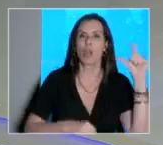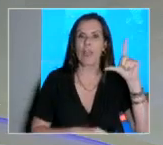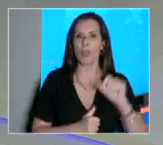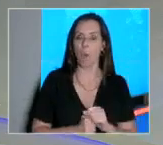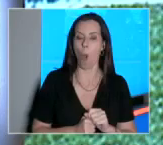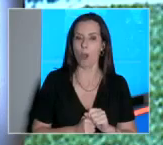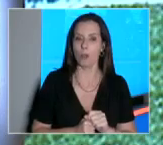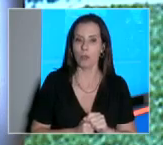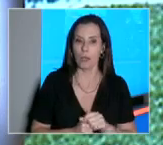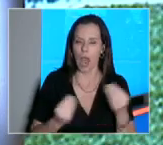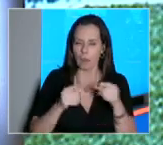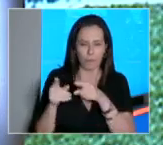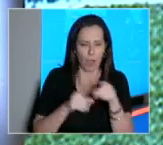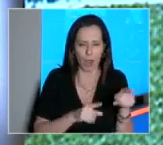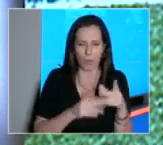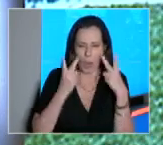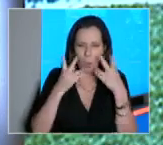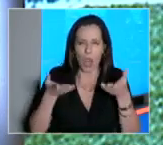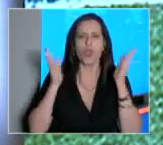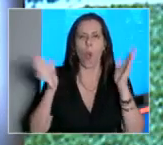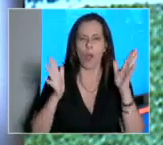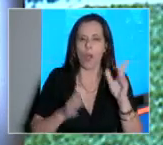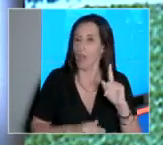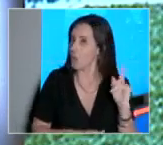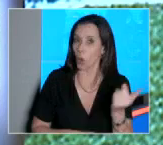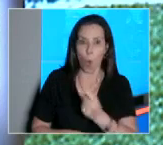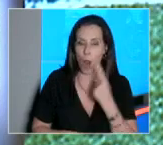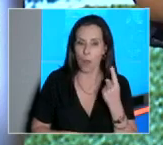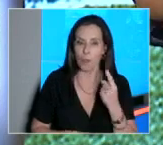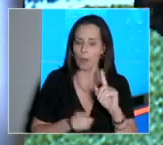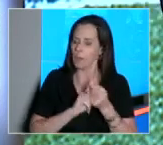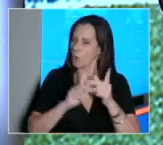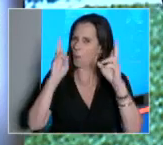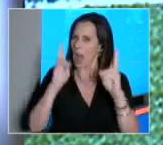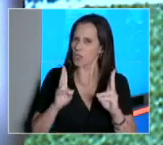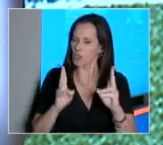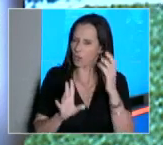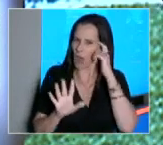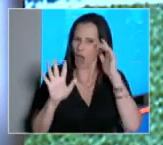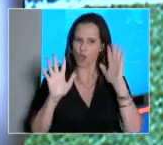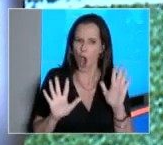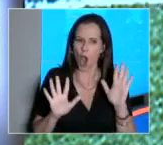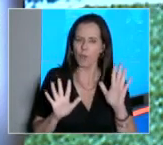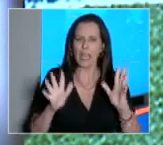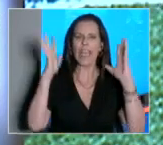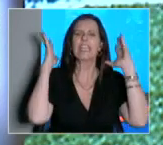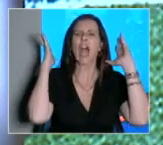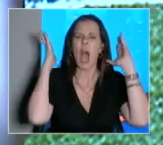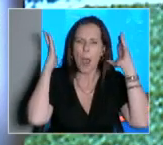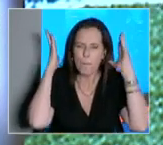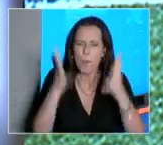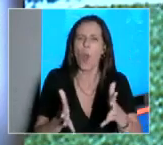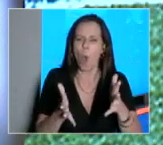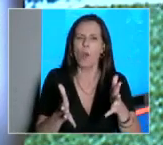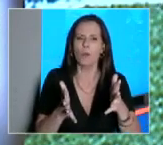ליברפול. התמונות היו מזוויעות, אבל כולם, במקום לעצור רגע ולחשוב, התנפלו כעדת